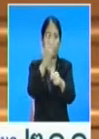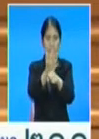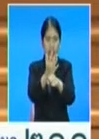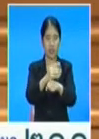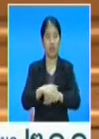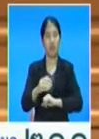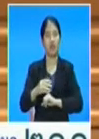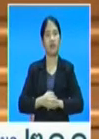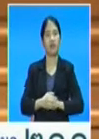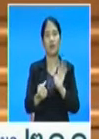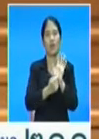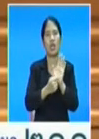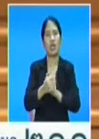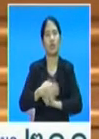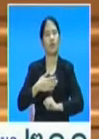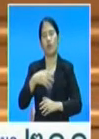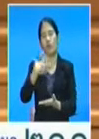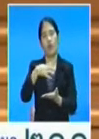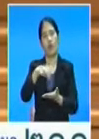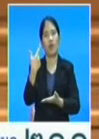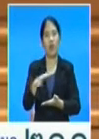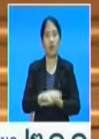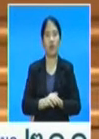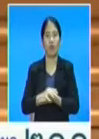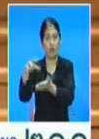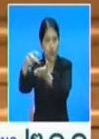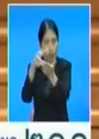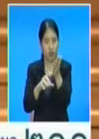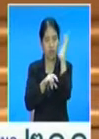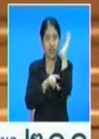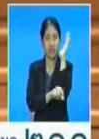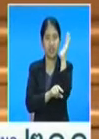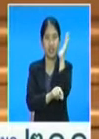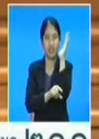างผมยกแล้วเมื่อกี้ไปลอกของสิงคโปร์มาเลยครับง่ายดี